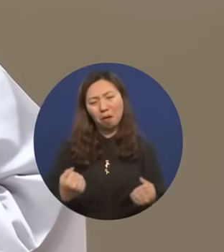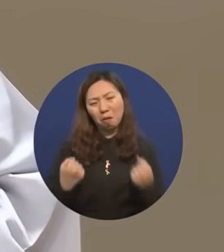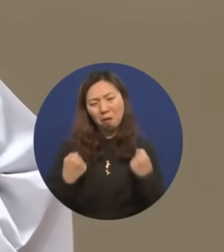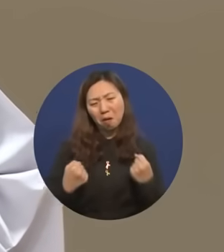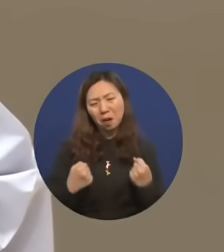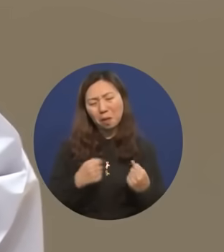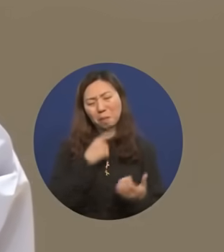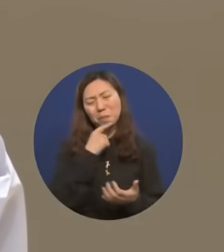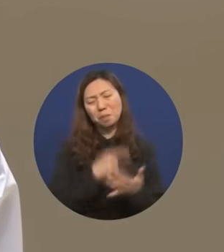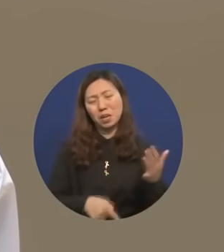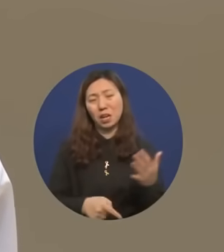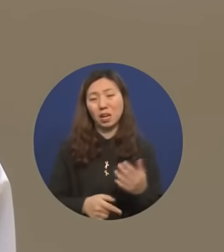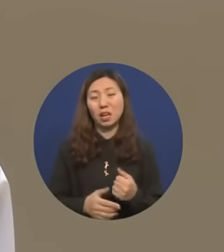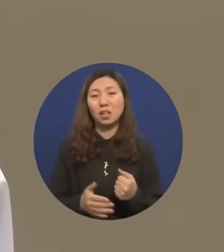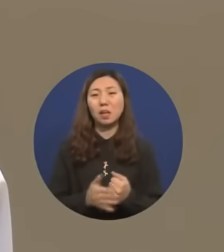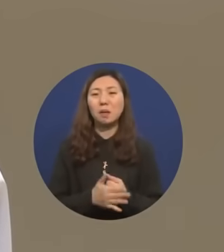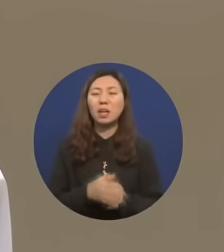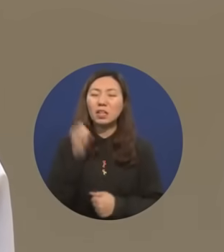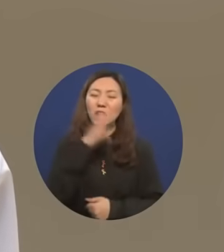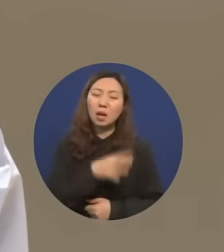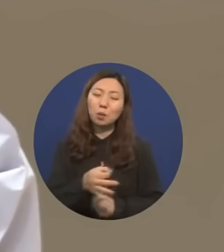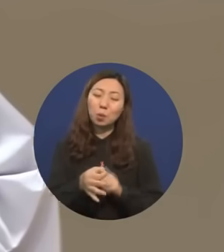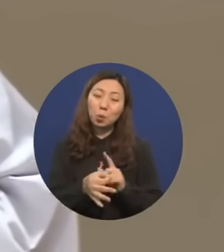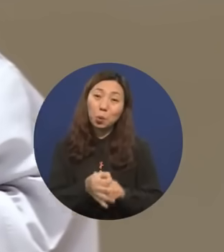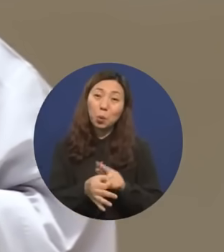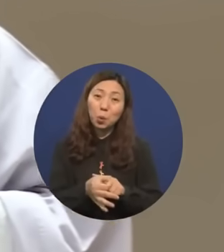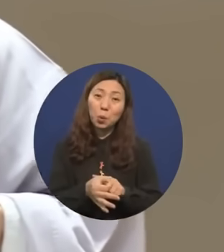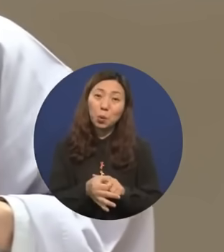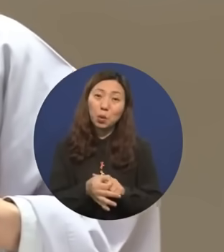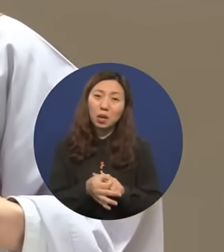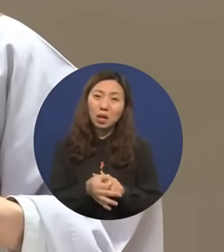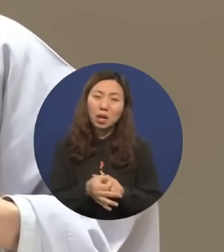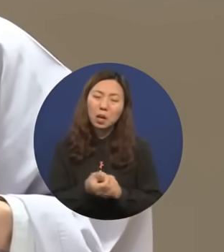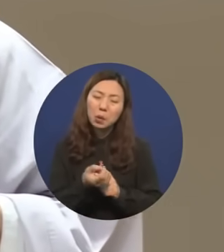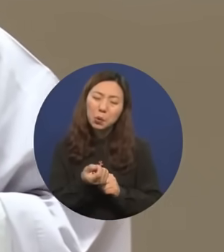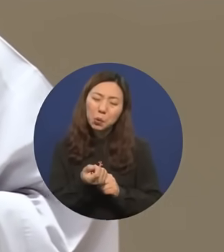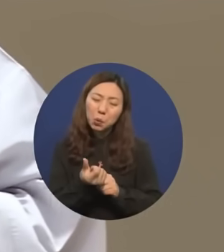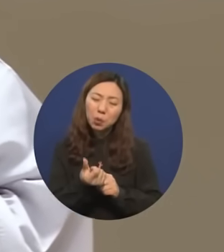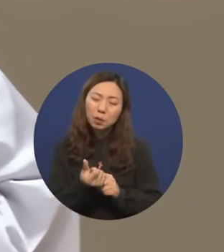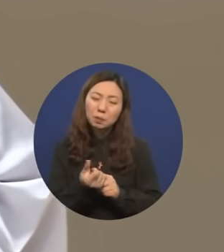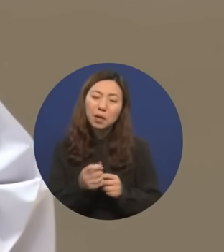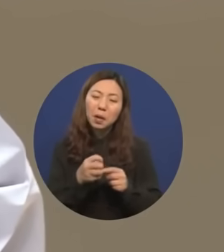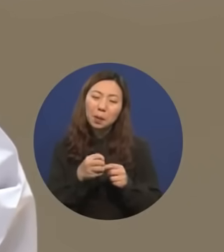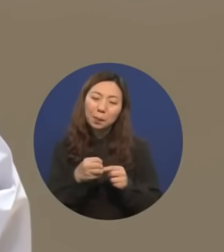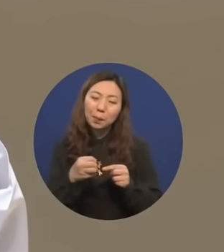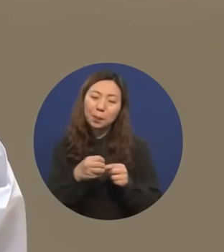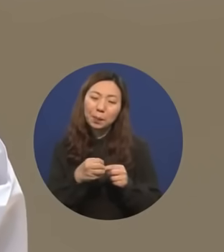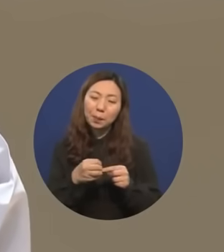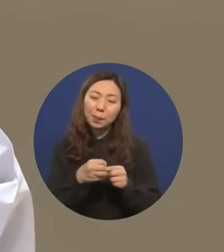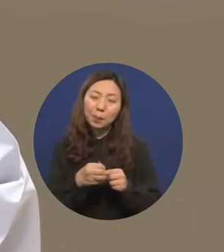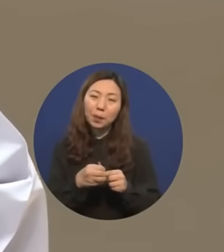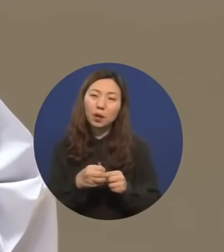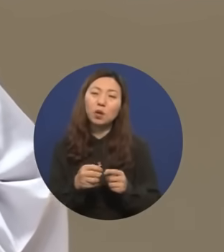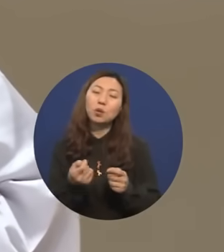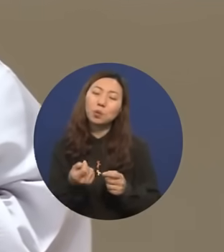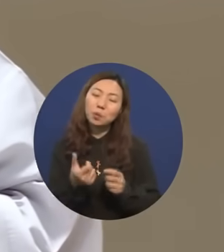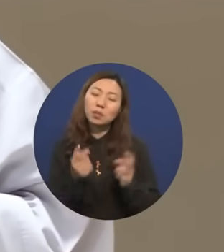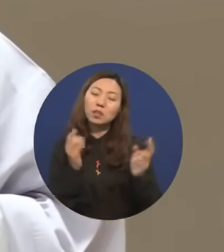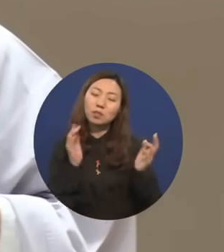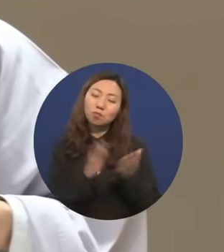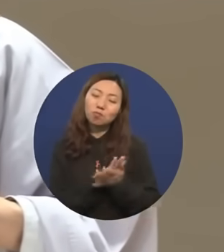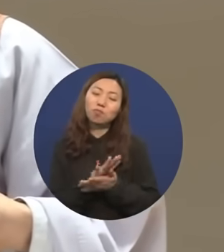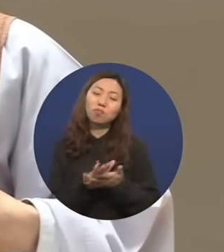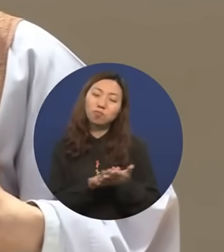되니까 이럴 때는 있는 거 살살 덜 쓰고 슬슬 그냥 노는 게 좋아요. 그러고